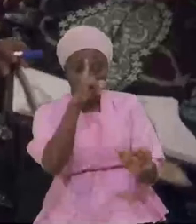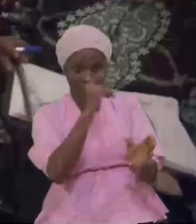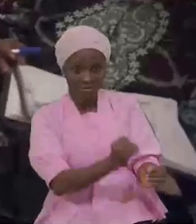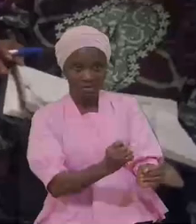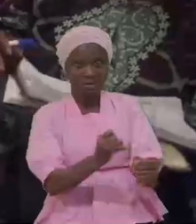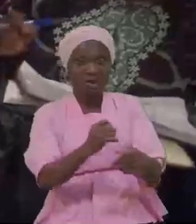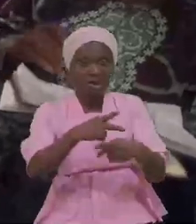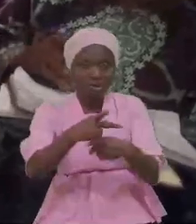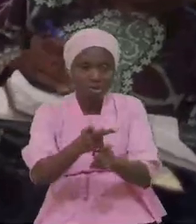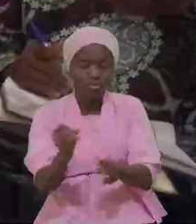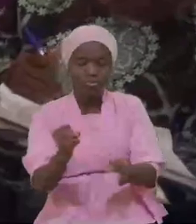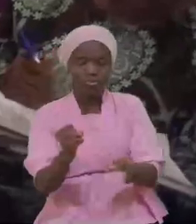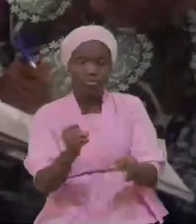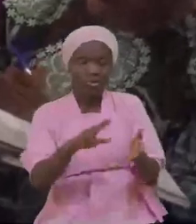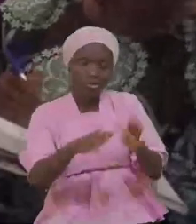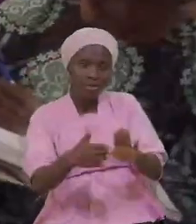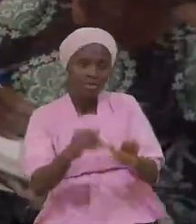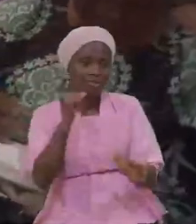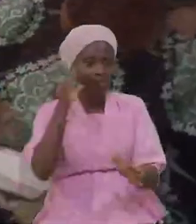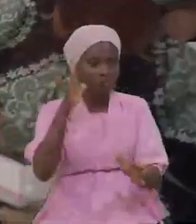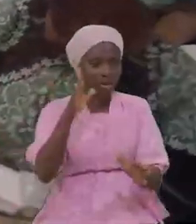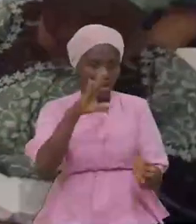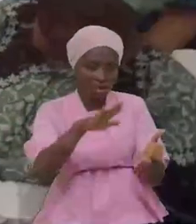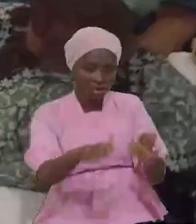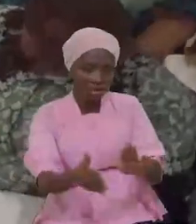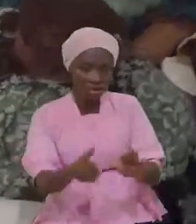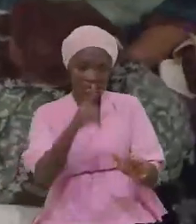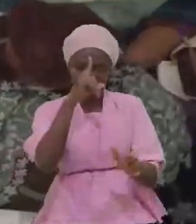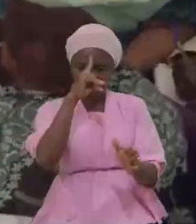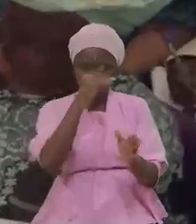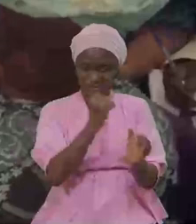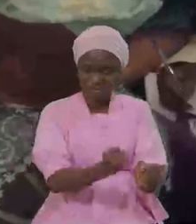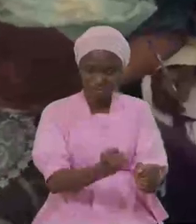une femme morte. Et une foi morte produit